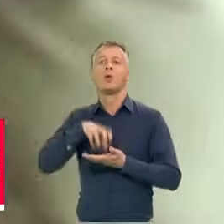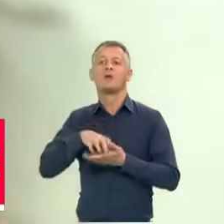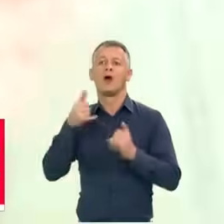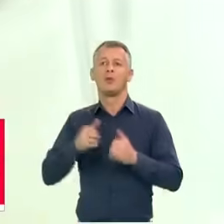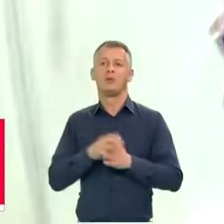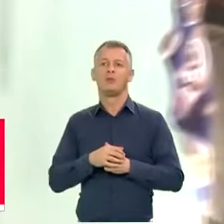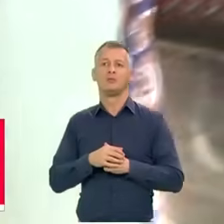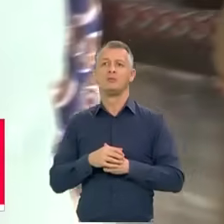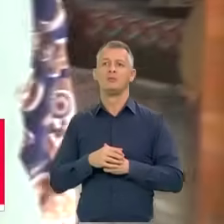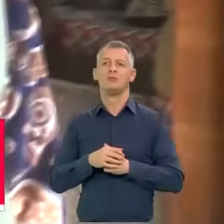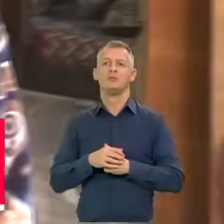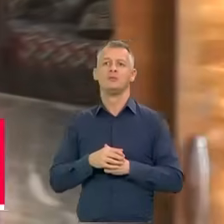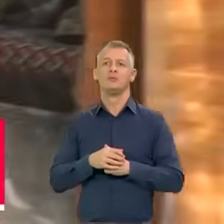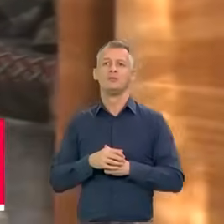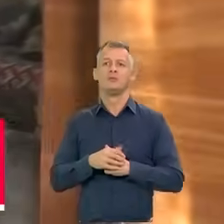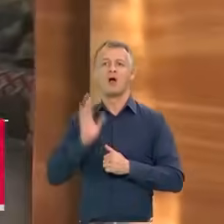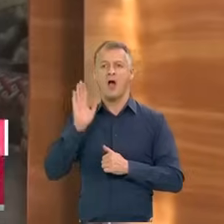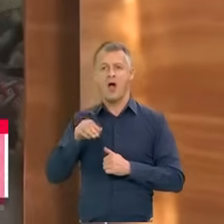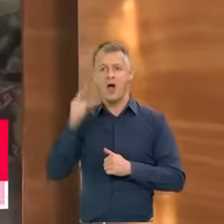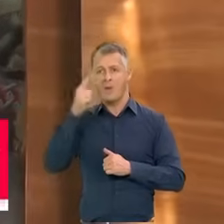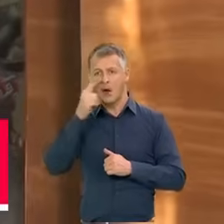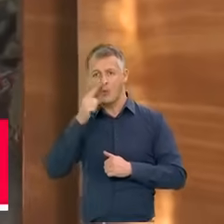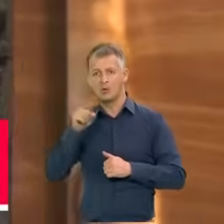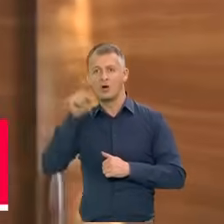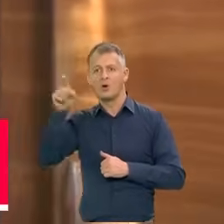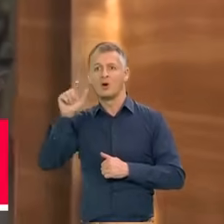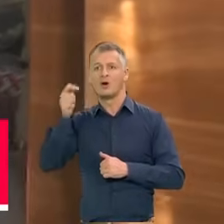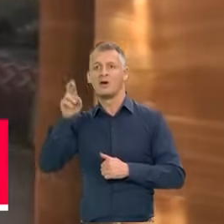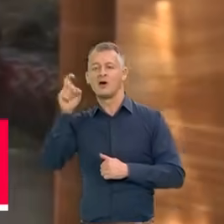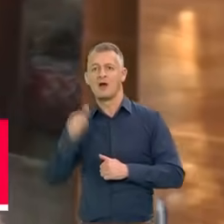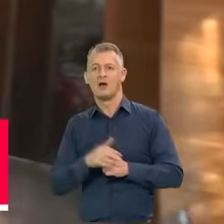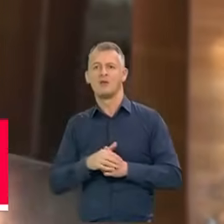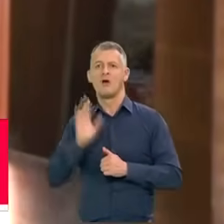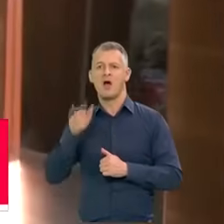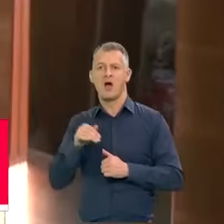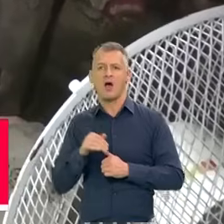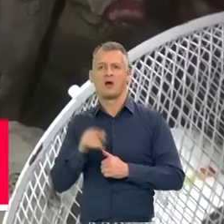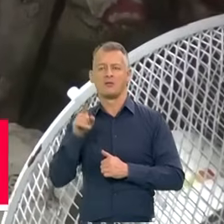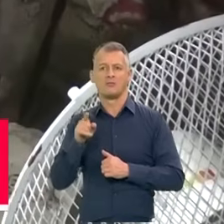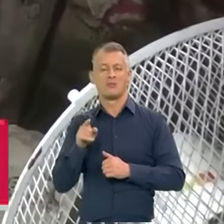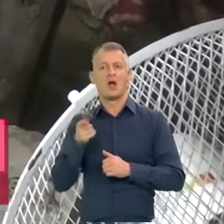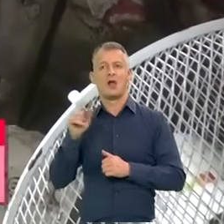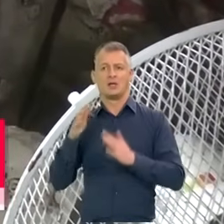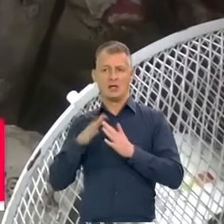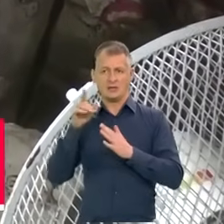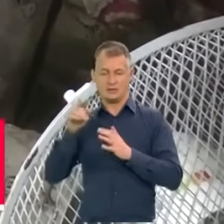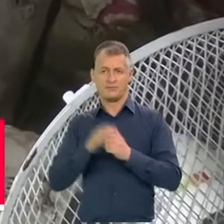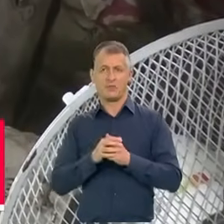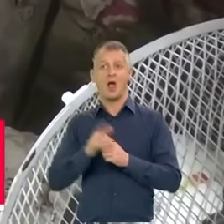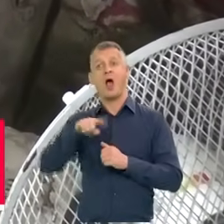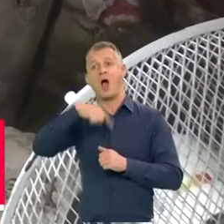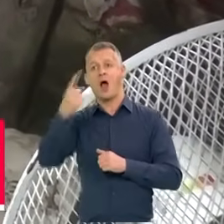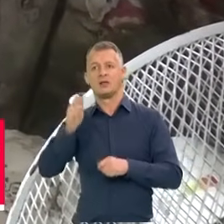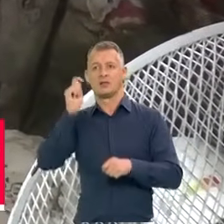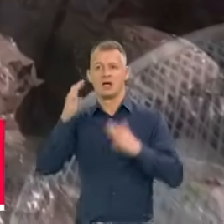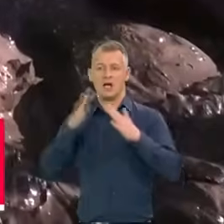să ve Am un nepot la gârlă acolo are Casa început dar n am geamu altă casă condamnată este a